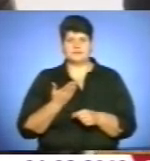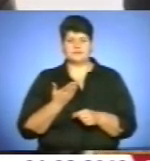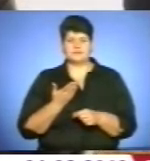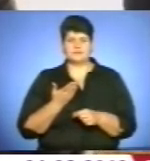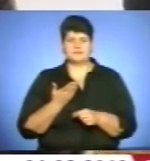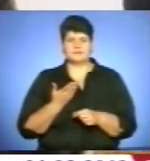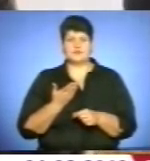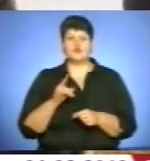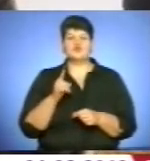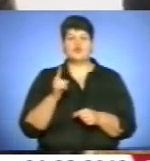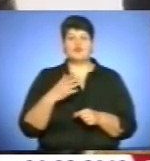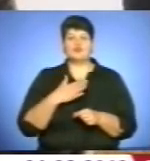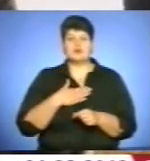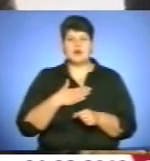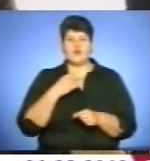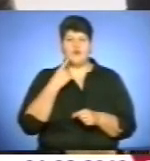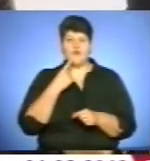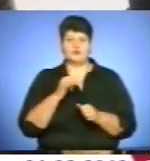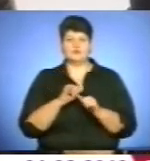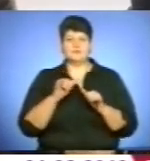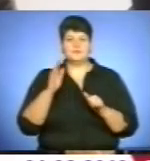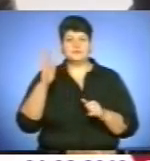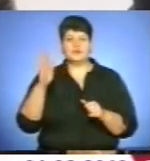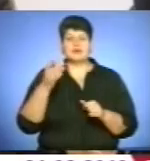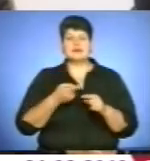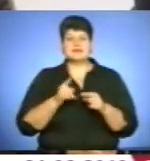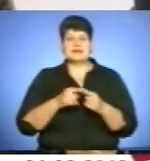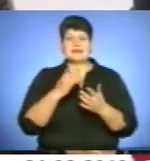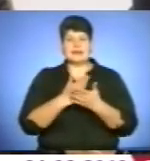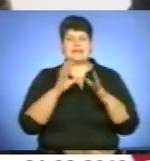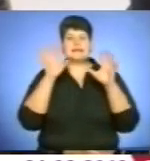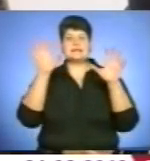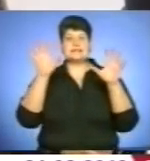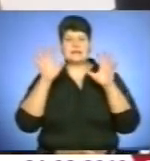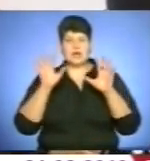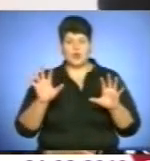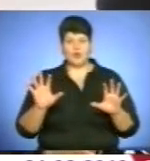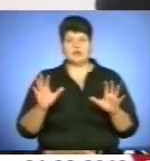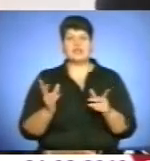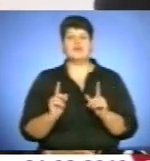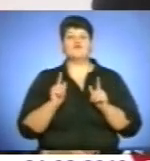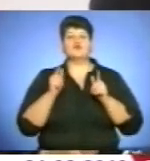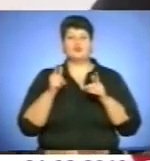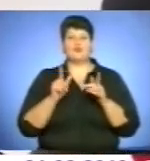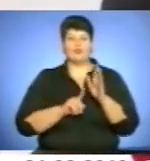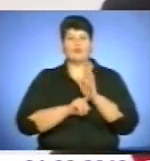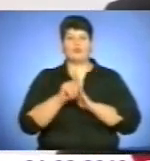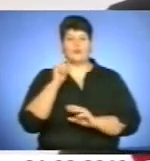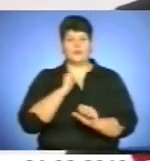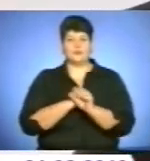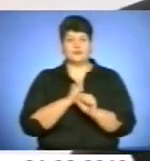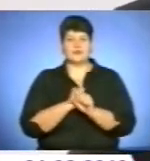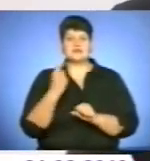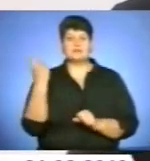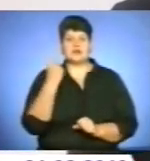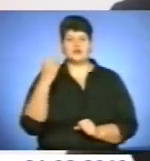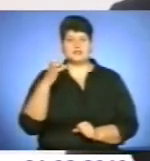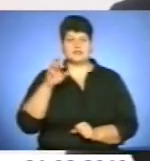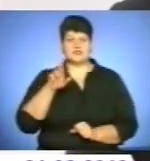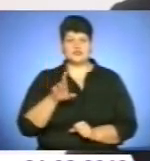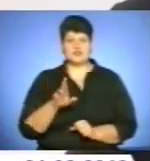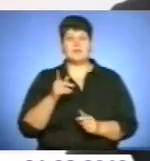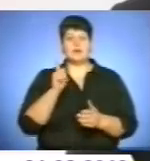постараюсь коротко обґрунтувати? Ну, але перш за все є закон, який вступив в дію з 1 січня. Ми